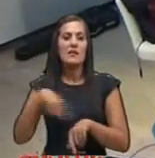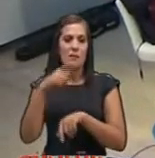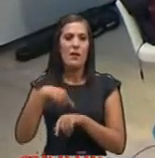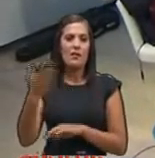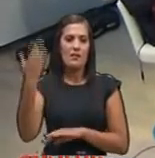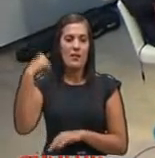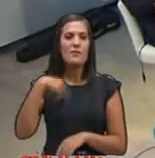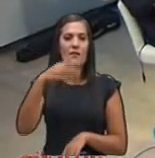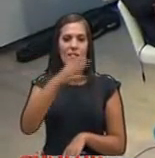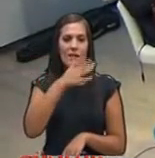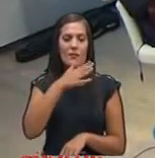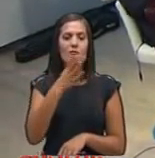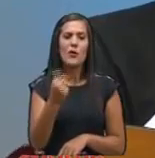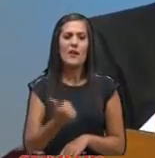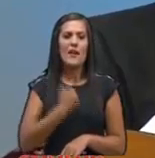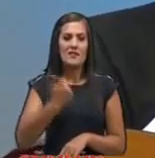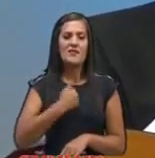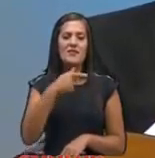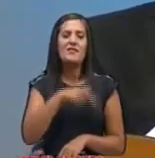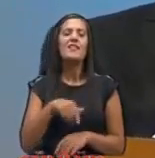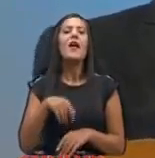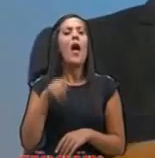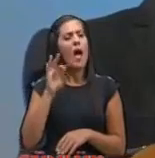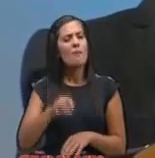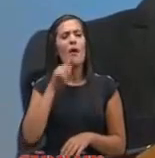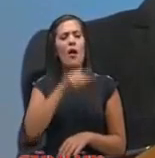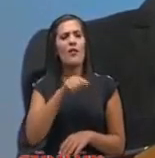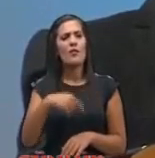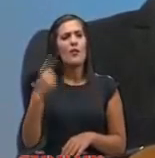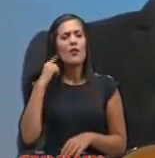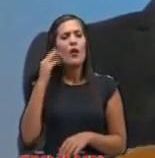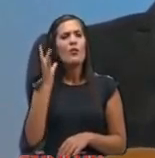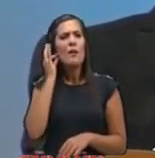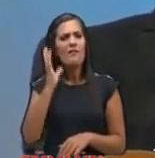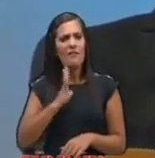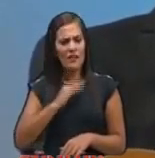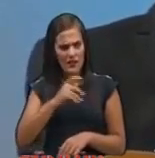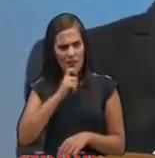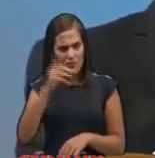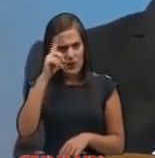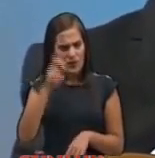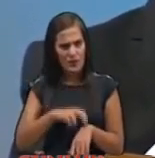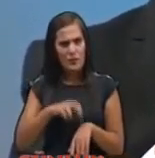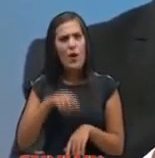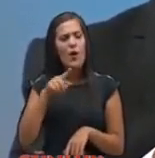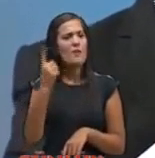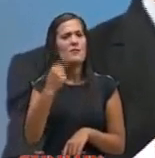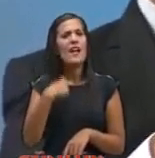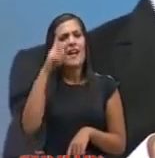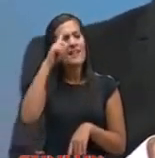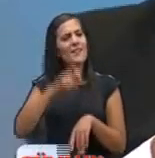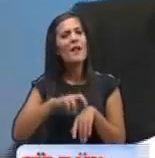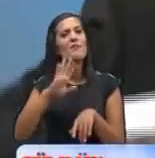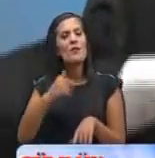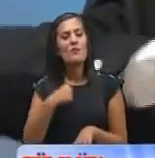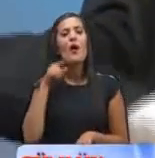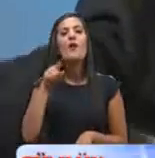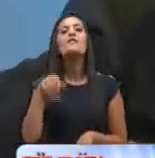Mutlu. Muazzam. Aranjörlüğü aynı zamanda bütün düzenlemeler, söz ve best düzenleme Artun Ertürk'e ait. Artuncuğum çıkışta